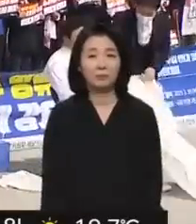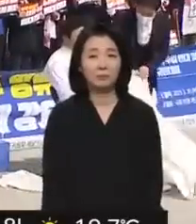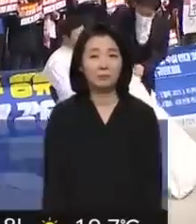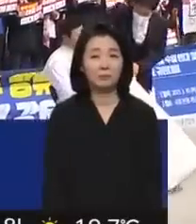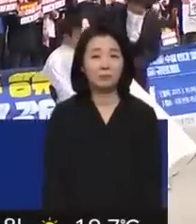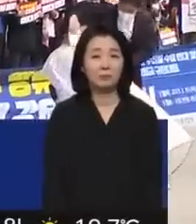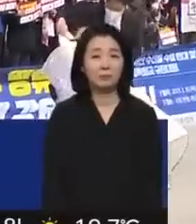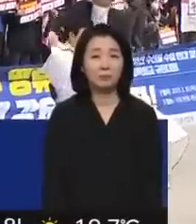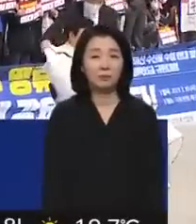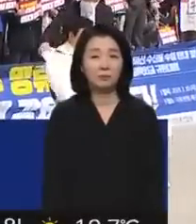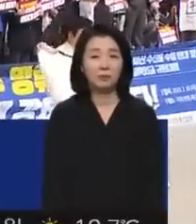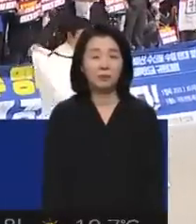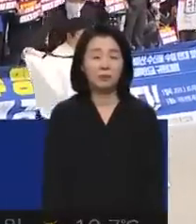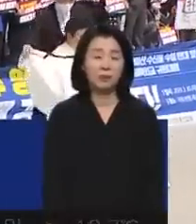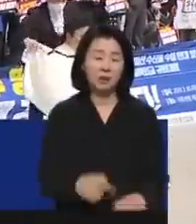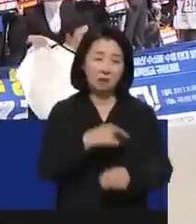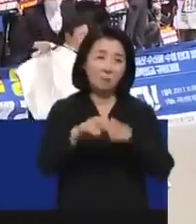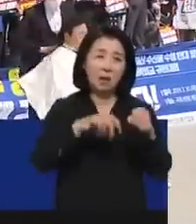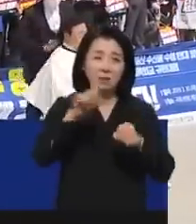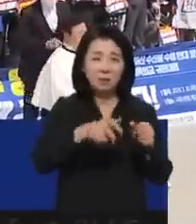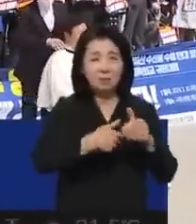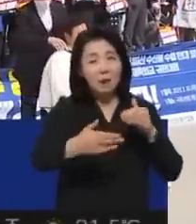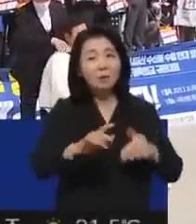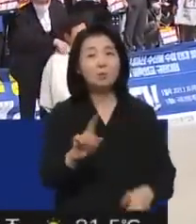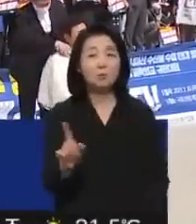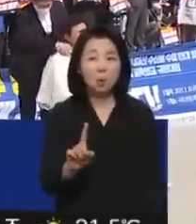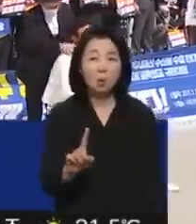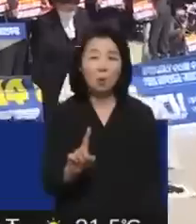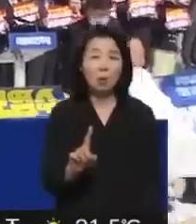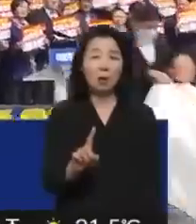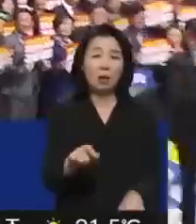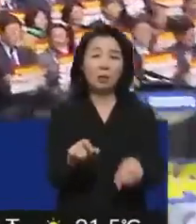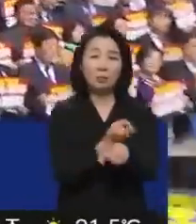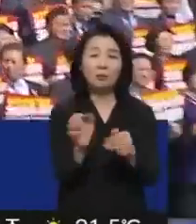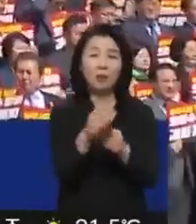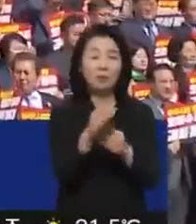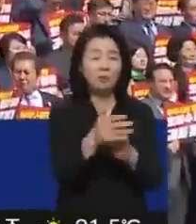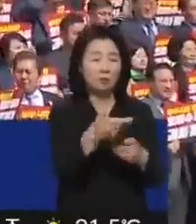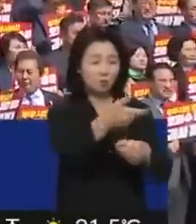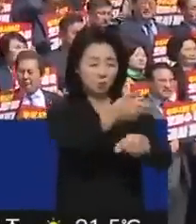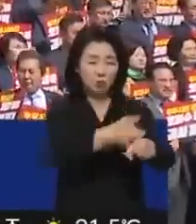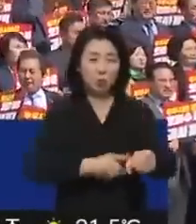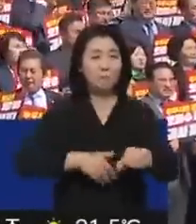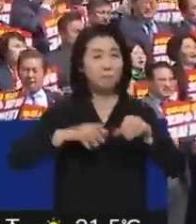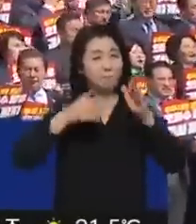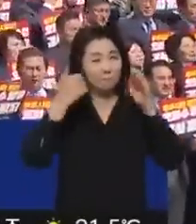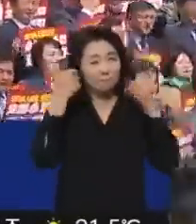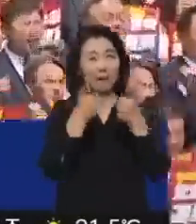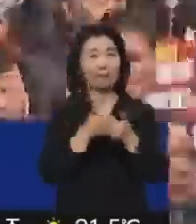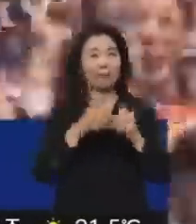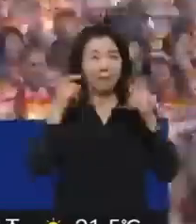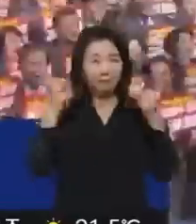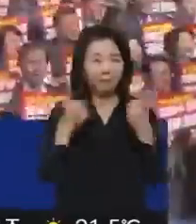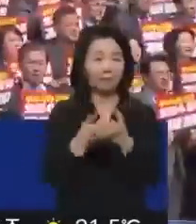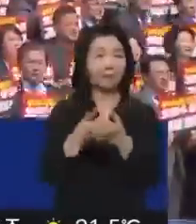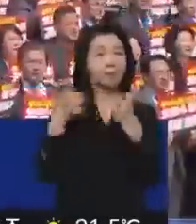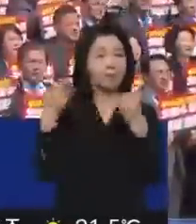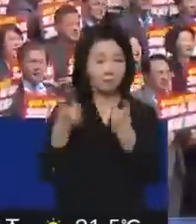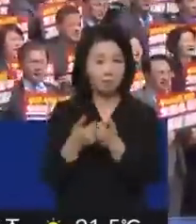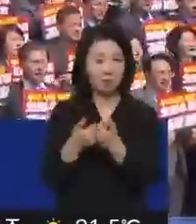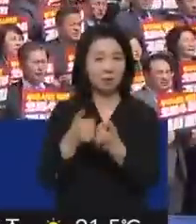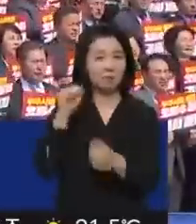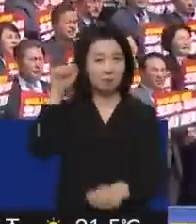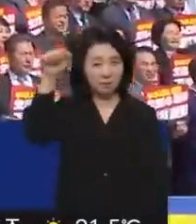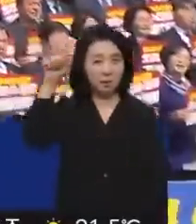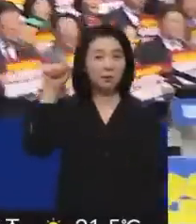방사능 방사 연말이냐 후쿠시마 수산물 수입 결제 반대한다! 반대한다!